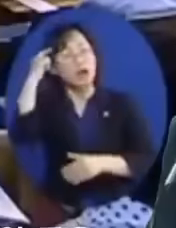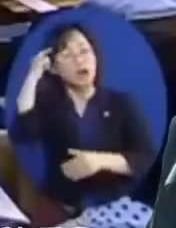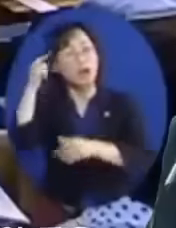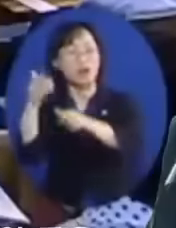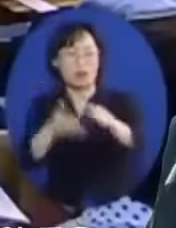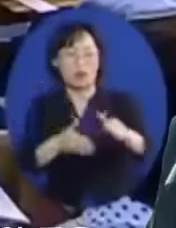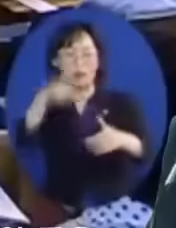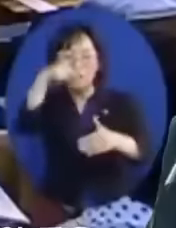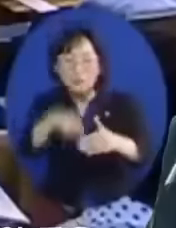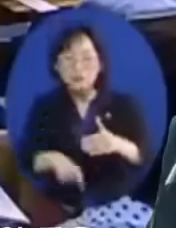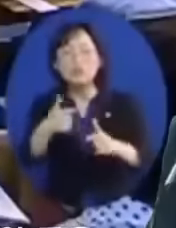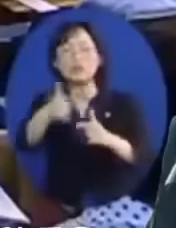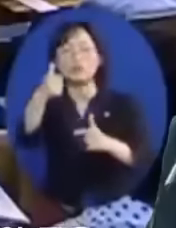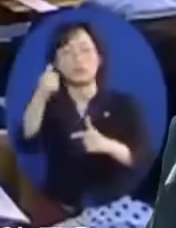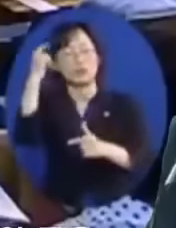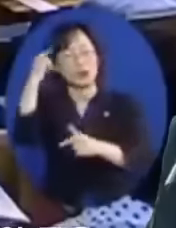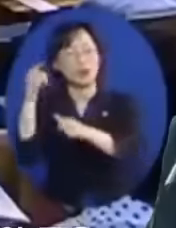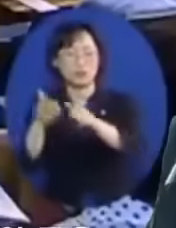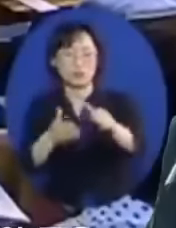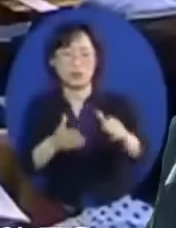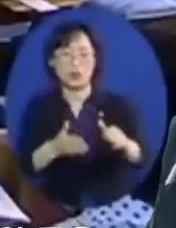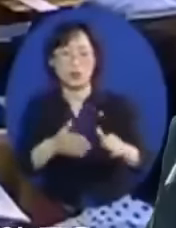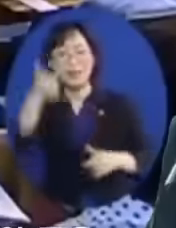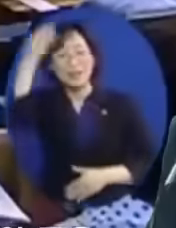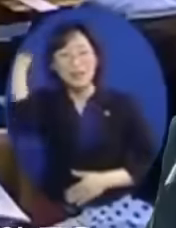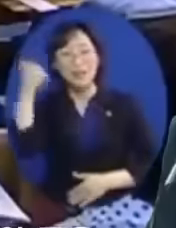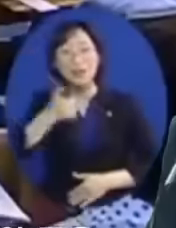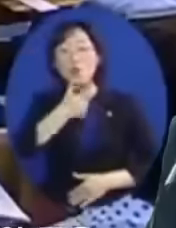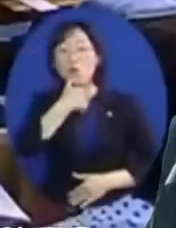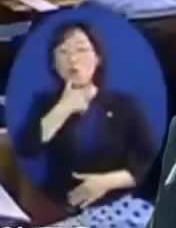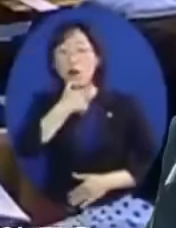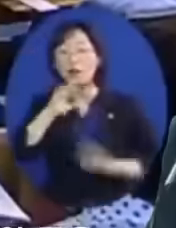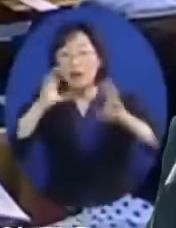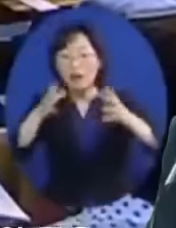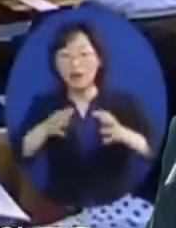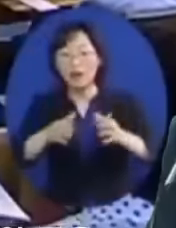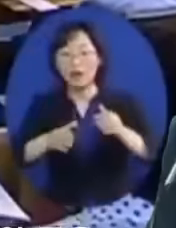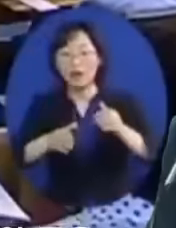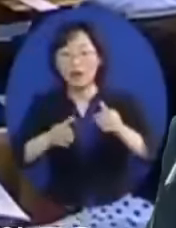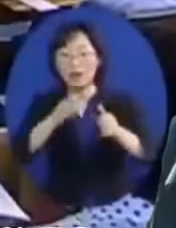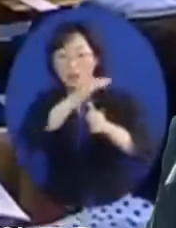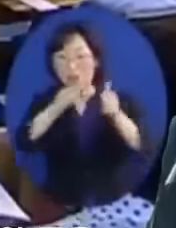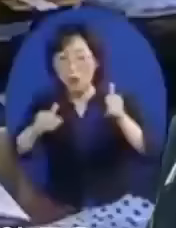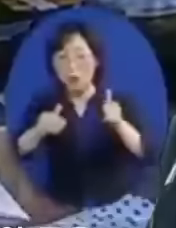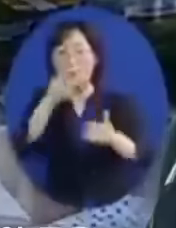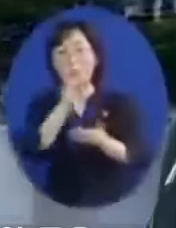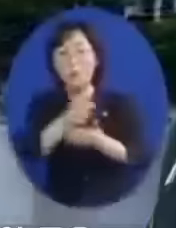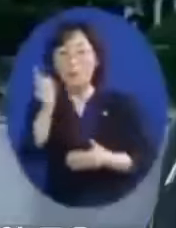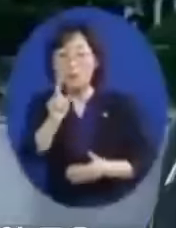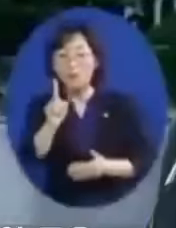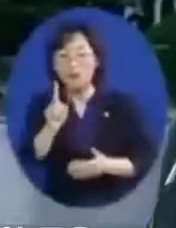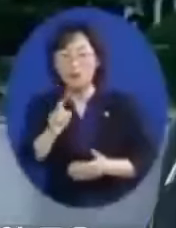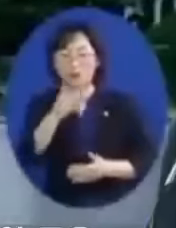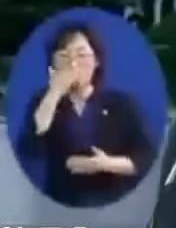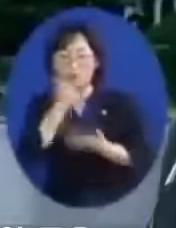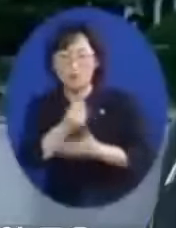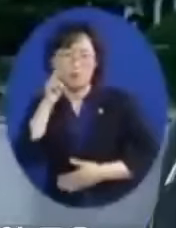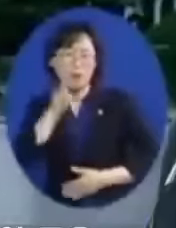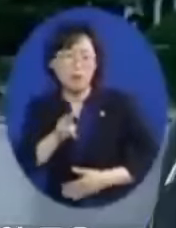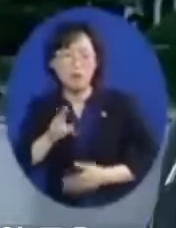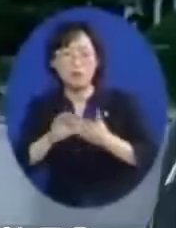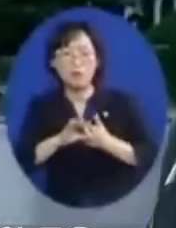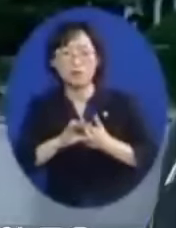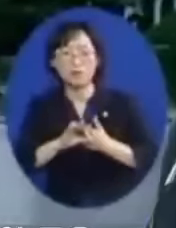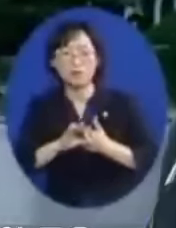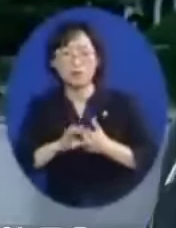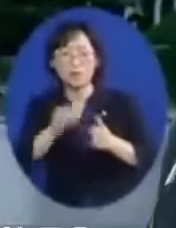생각해야 되는 것입니다. 여러분, 옛날 로마의 사형 가운데 죄를 가장 크게 지은 사형수는 참으로 고통과